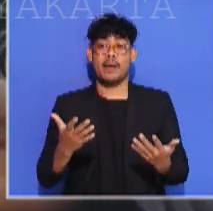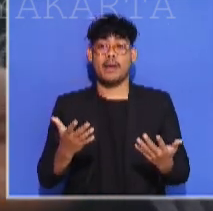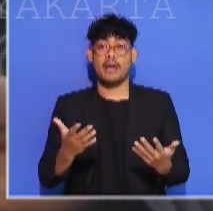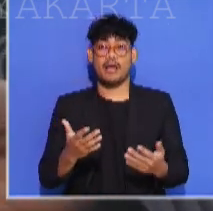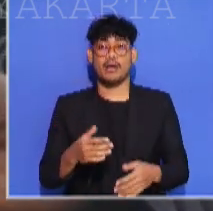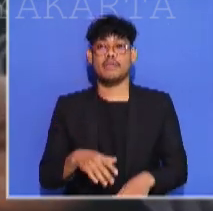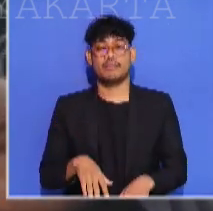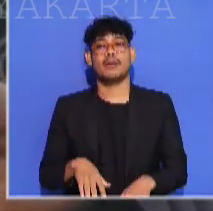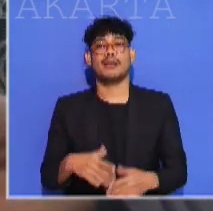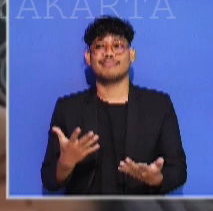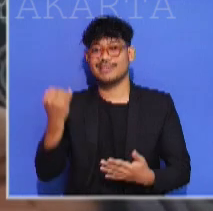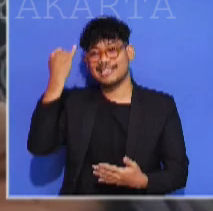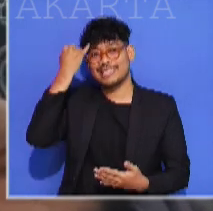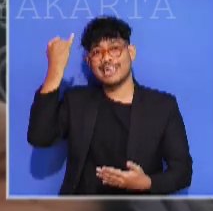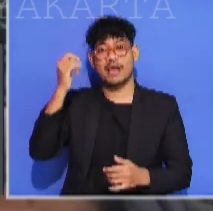ide